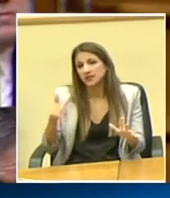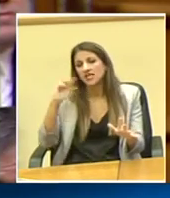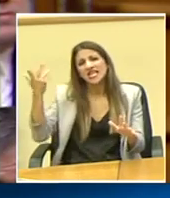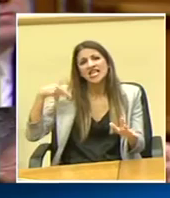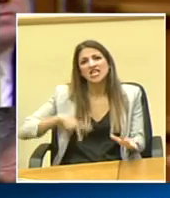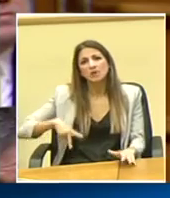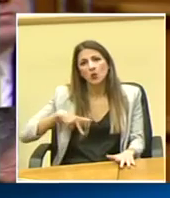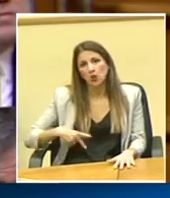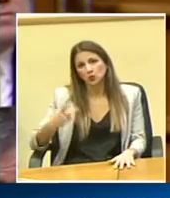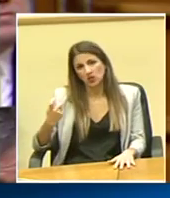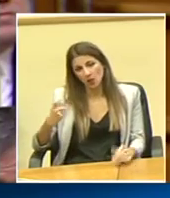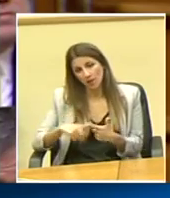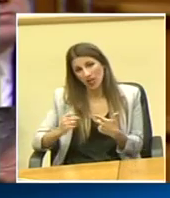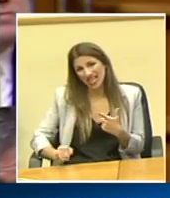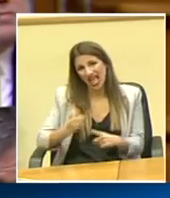Οικονομικών όσο και ο Αναπληρωτής,